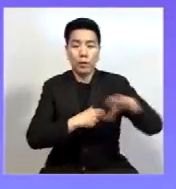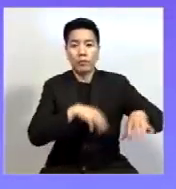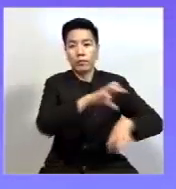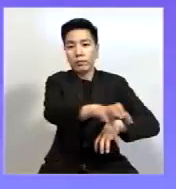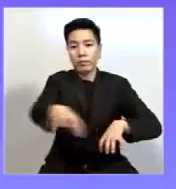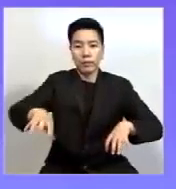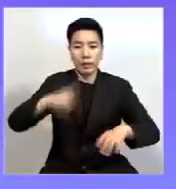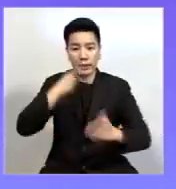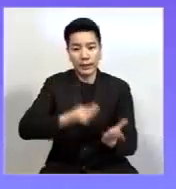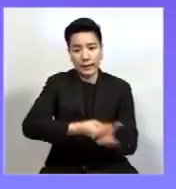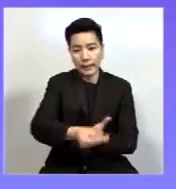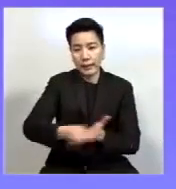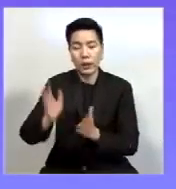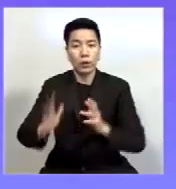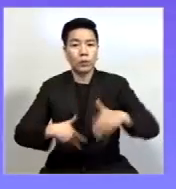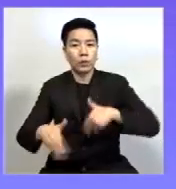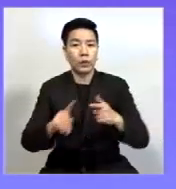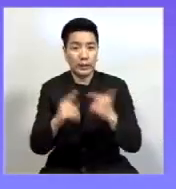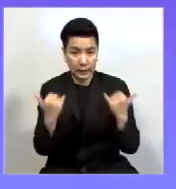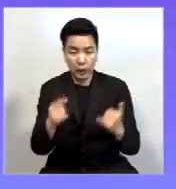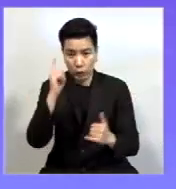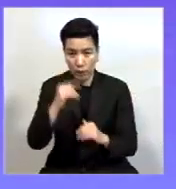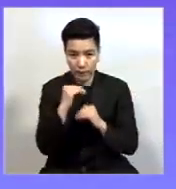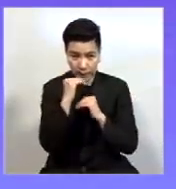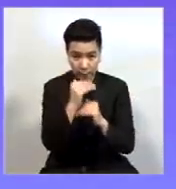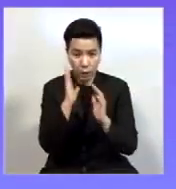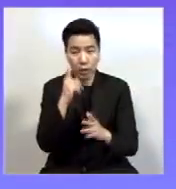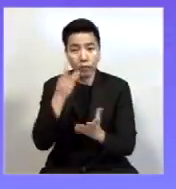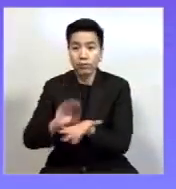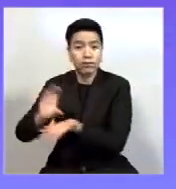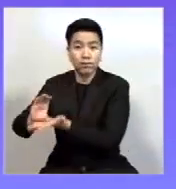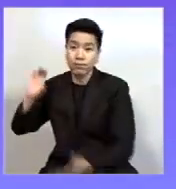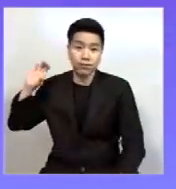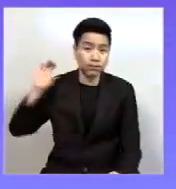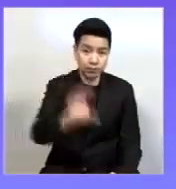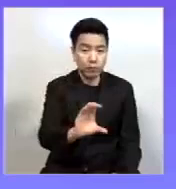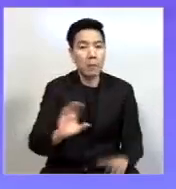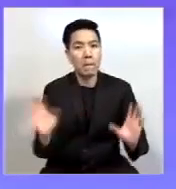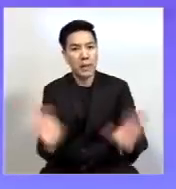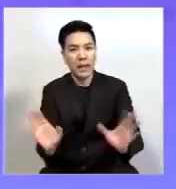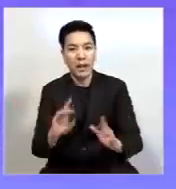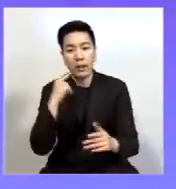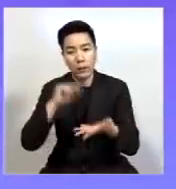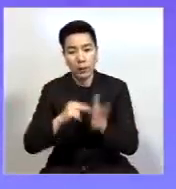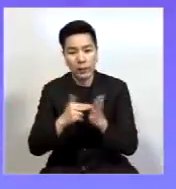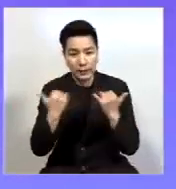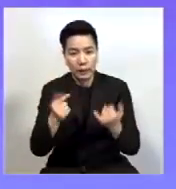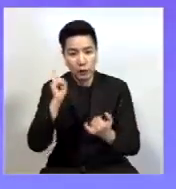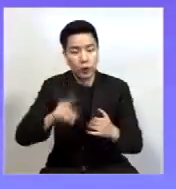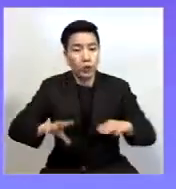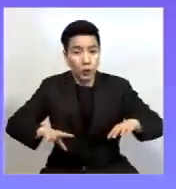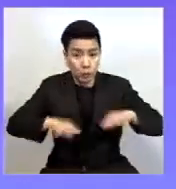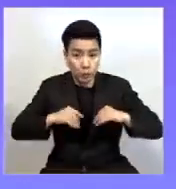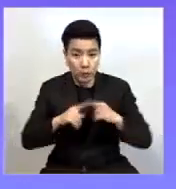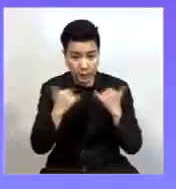ในกระทรวงจะเอาไปแจกให้กับประชาชนแต่ว่าต้องจำกัดนะไม่ใช่ว่าเราจะรับเท่าไหร่ก็ได้นะคะ ใช่เพราะว่าลำพังต้องยอมรับว่